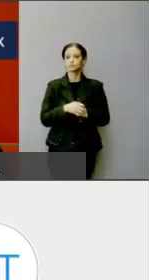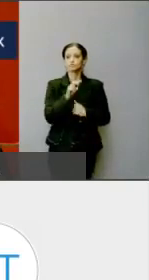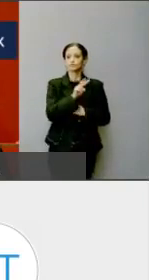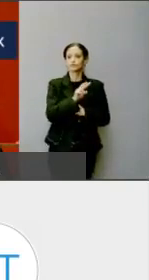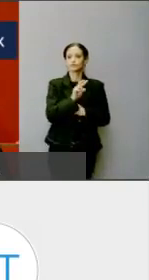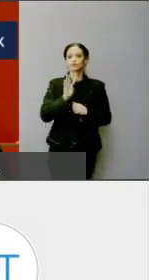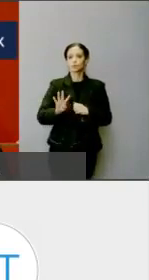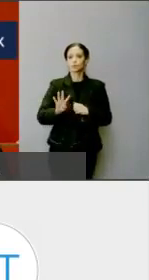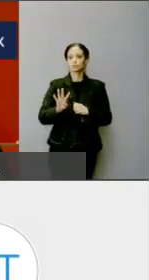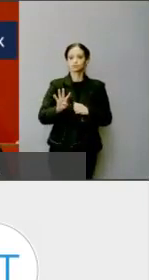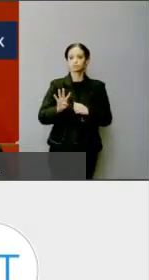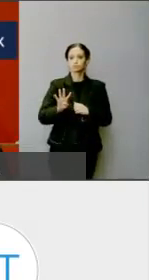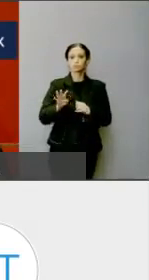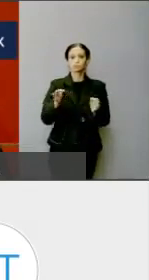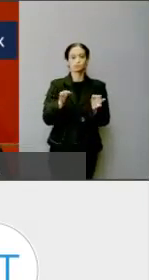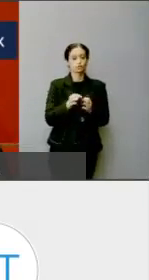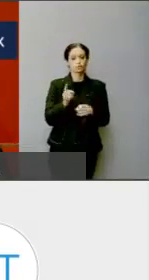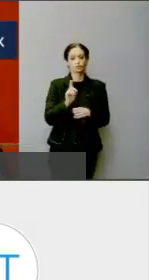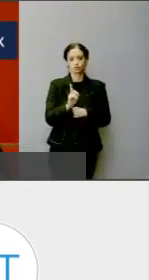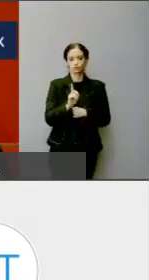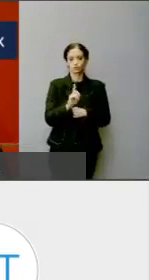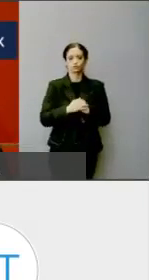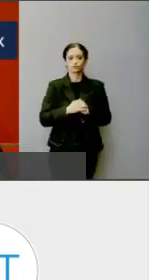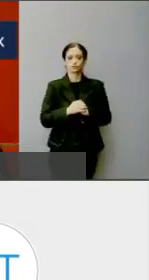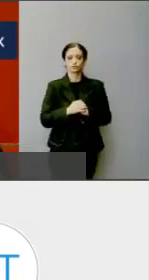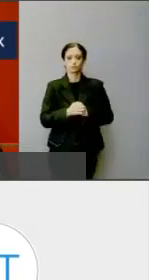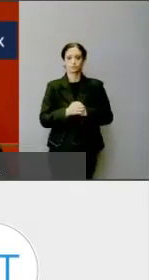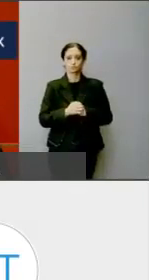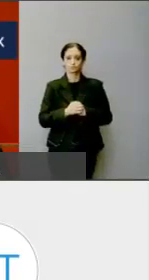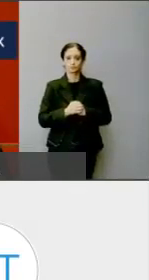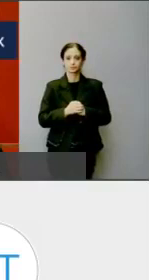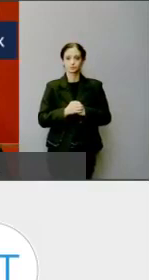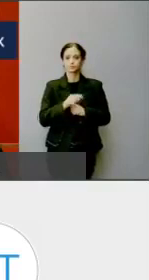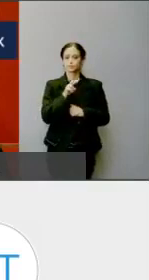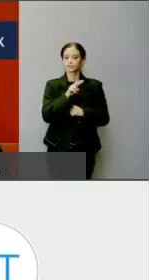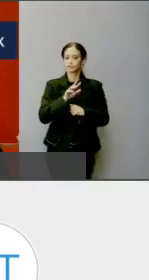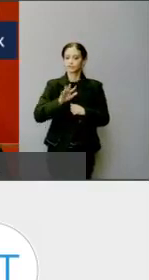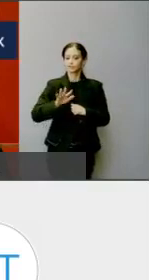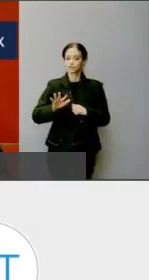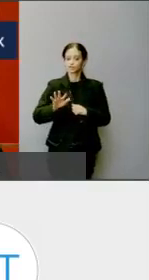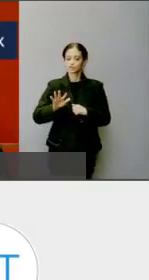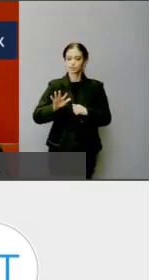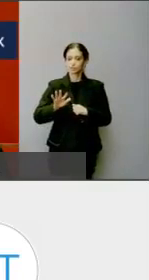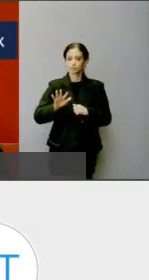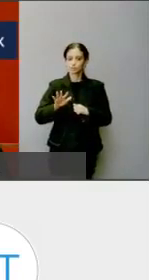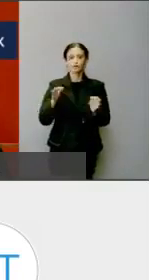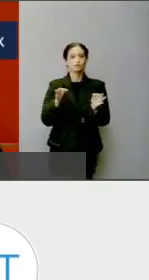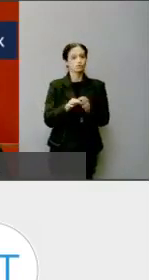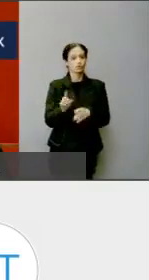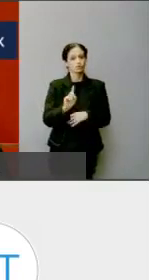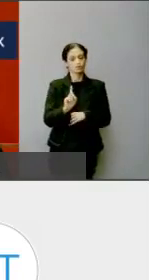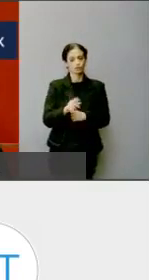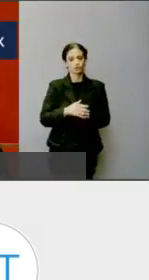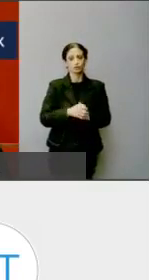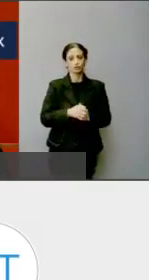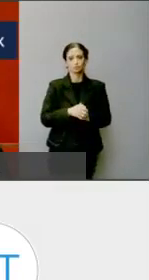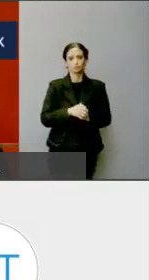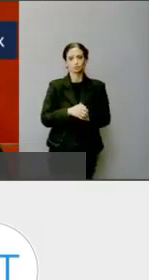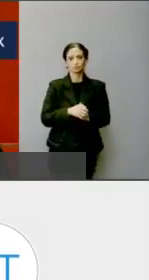24 non favorevole 25 non favorevole